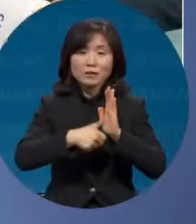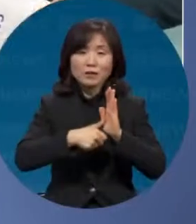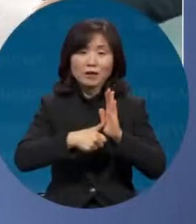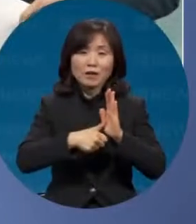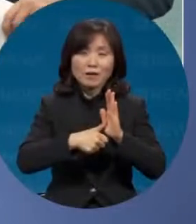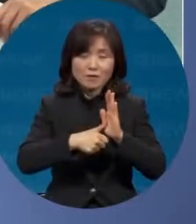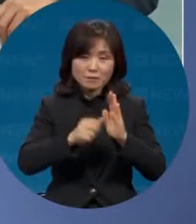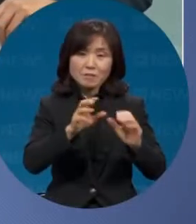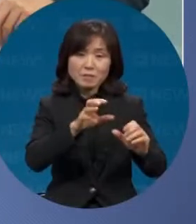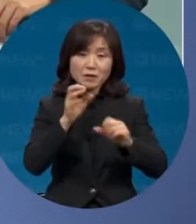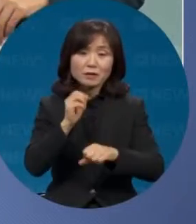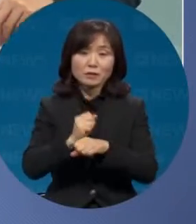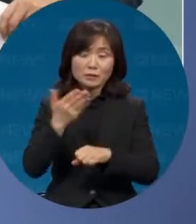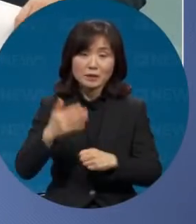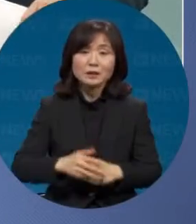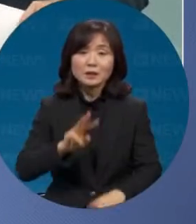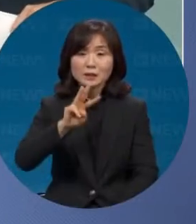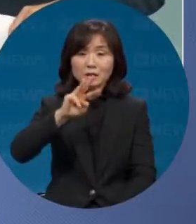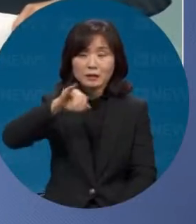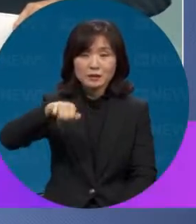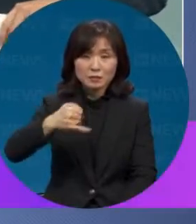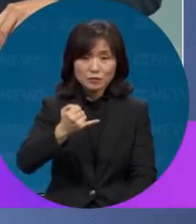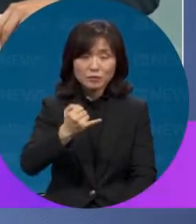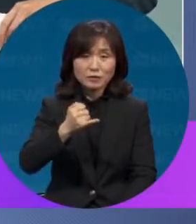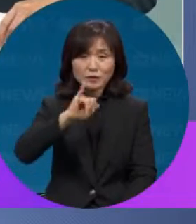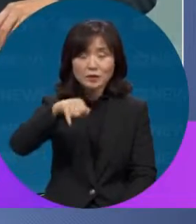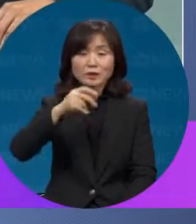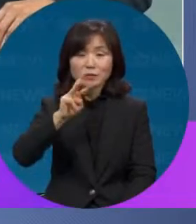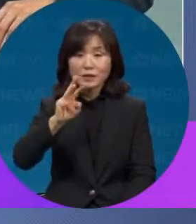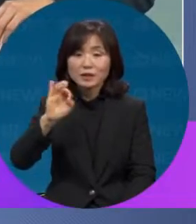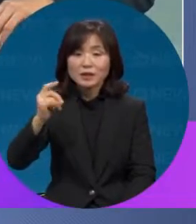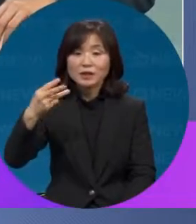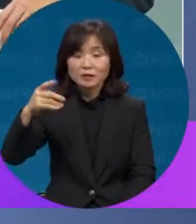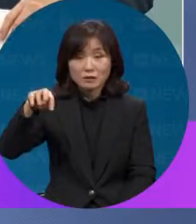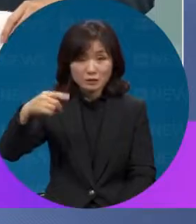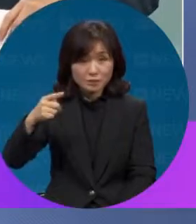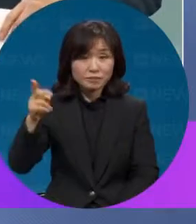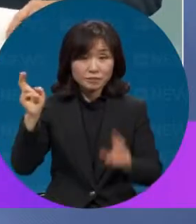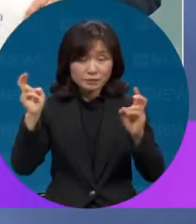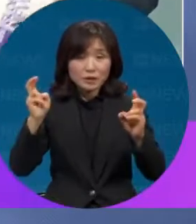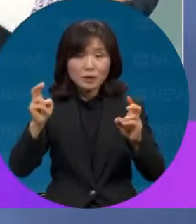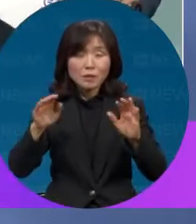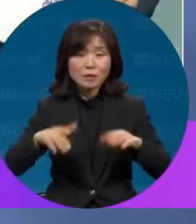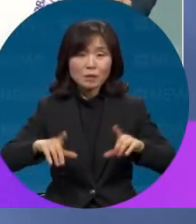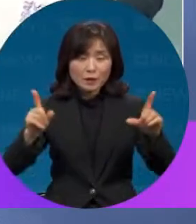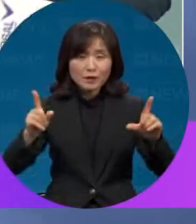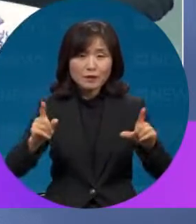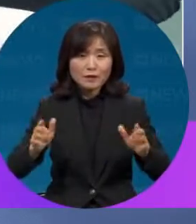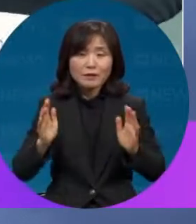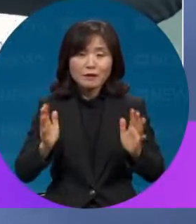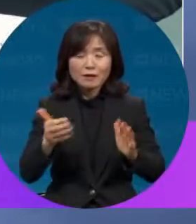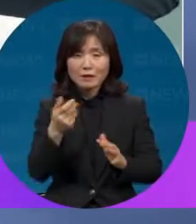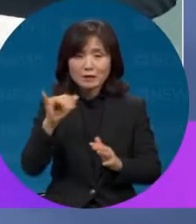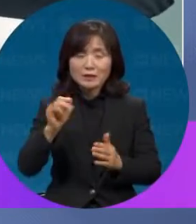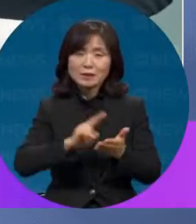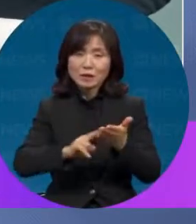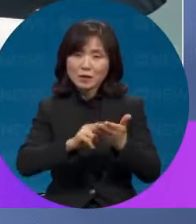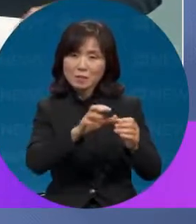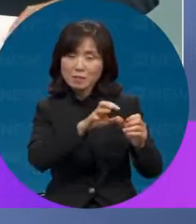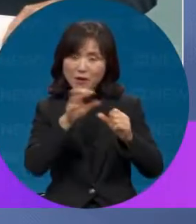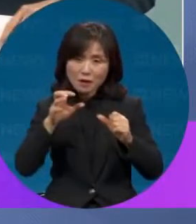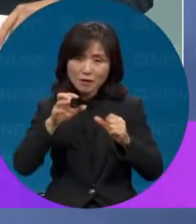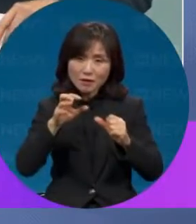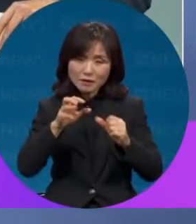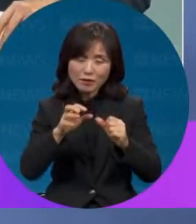유명 패션 업체인 jw 앤더슨은 요래 한국 만화 달려라 하니 캐릭터를 활용한 이 가방을 선보일 계획인데요